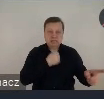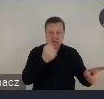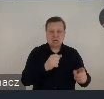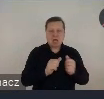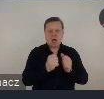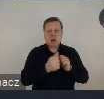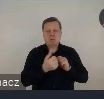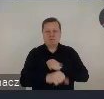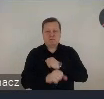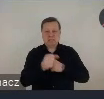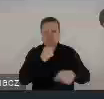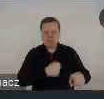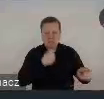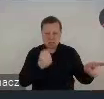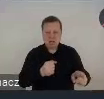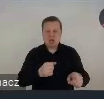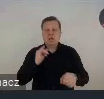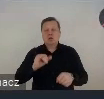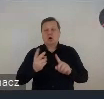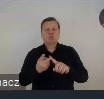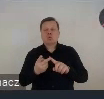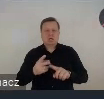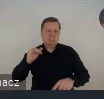podstarszy, a drugą zawsze musi być dyrektor biura cechu.